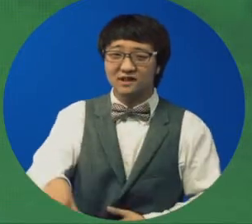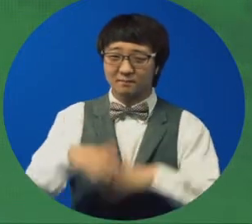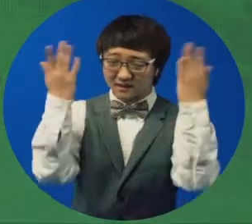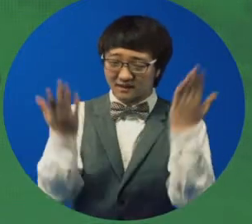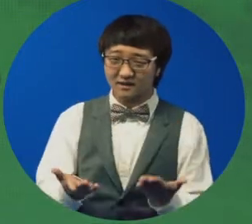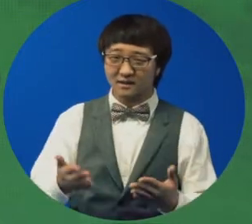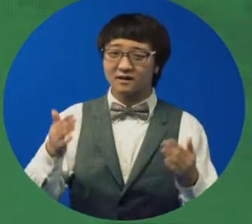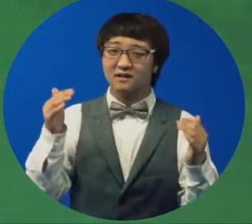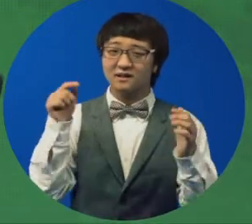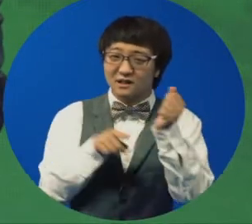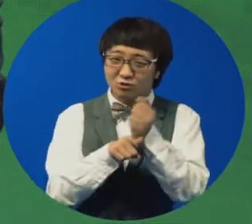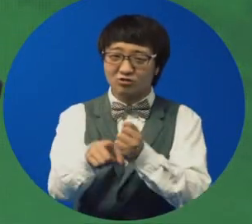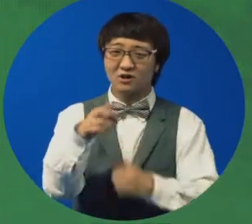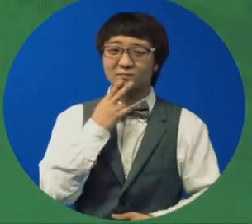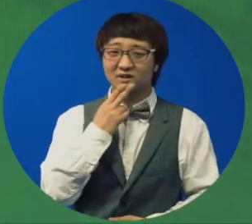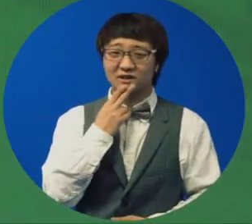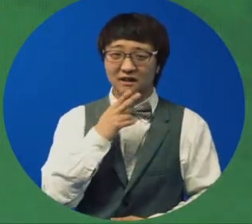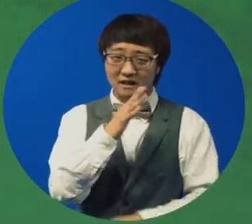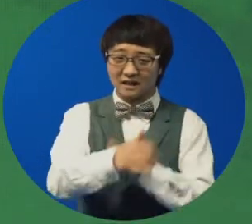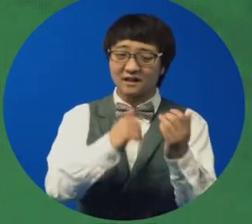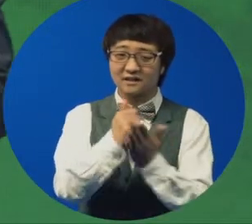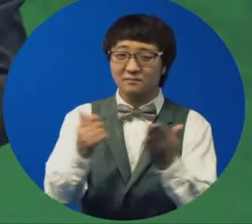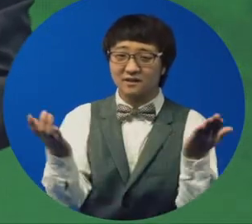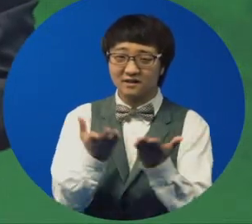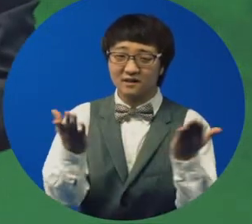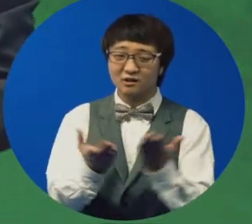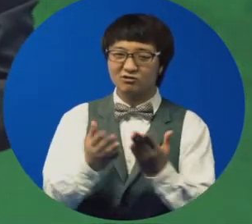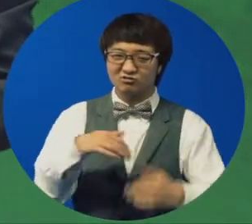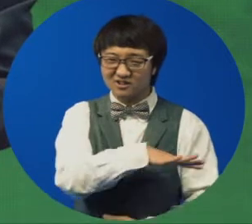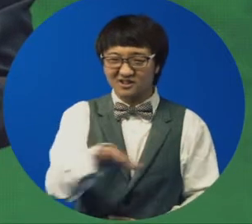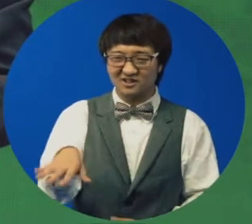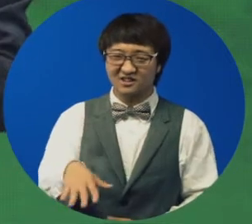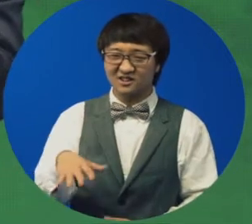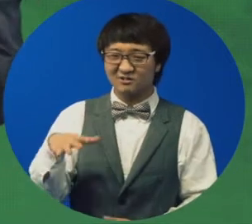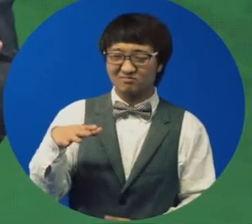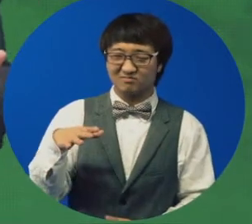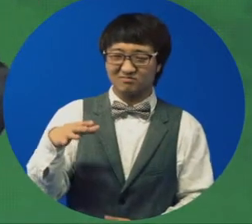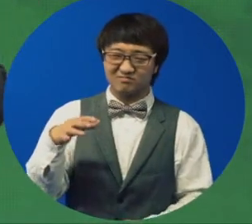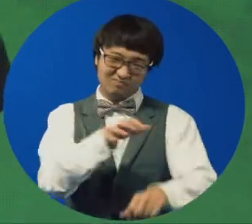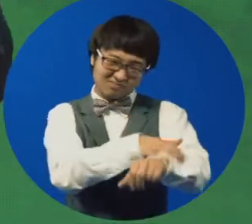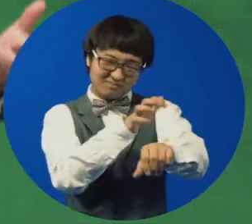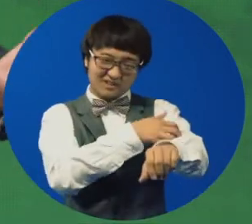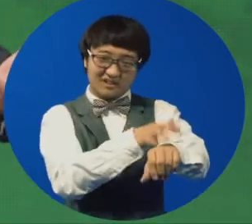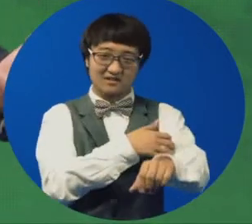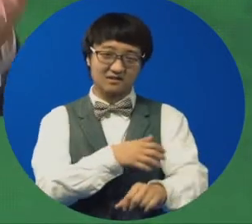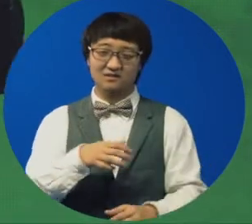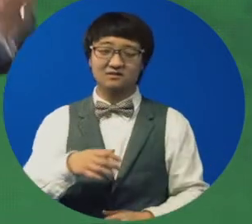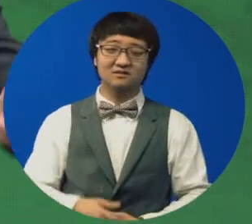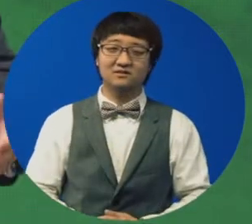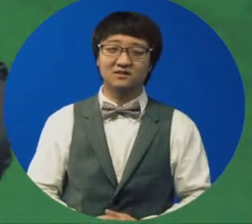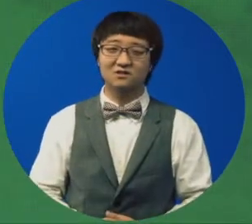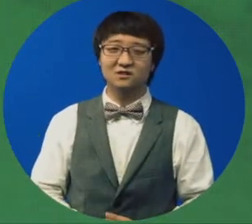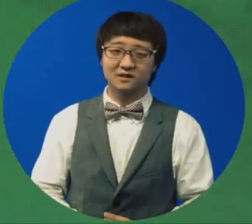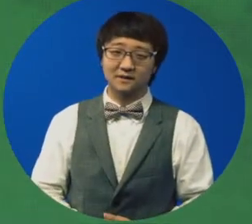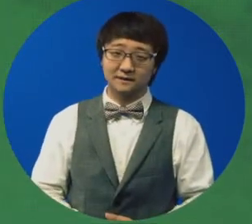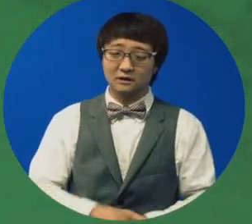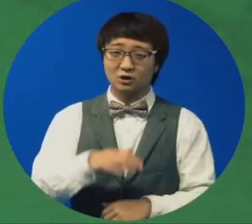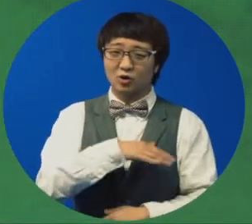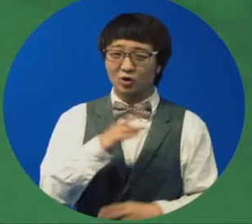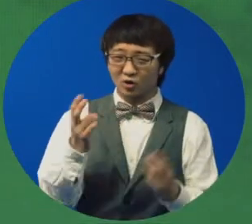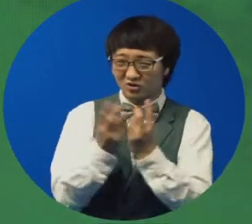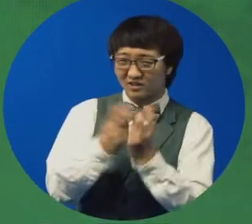없습니다. 어쩌면 하나님의 일에 우리는 골칫거리가 될지도 모릅니다. 내 인격을 가지고 내 성질을 가지고 어떻게 하나님의 일을